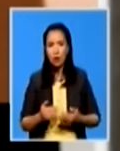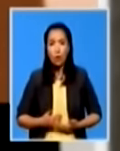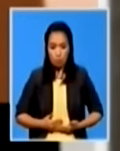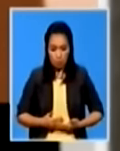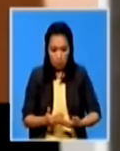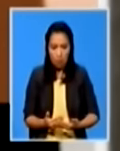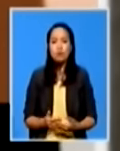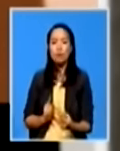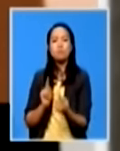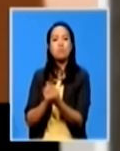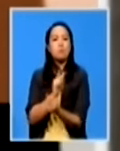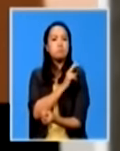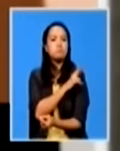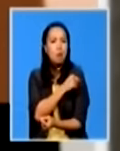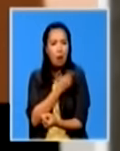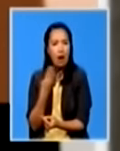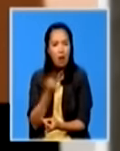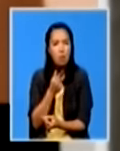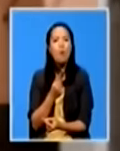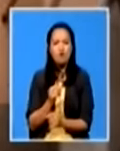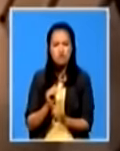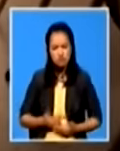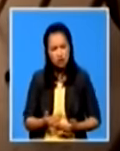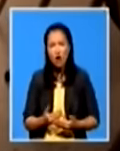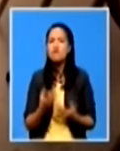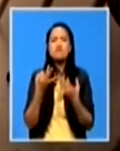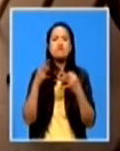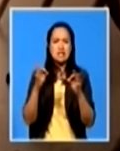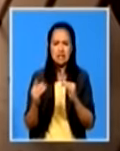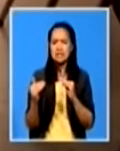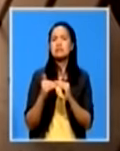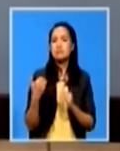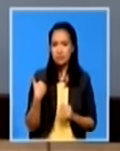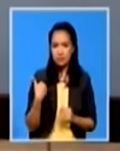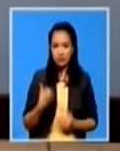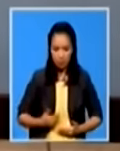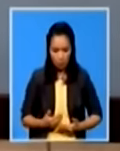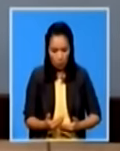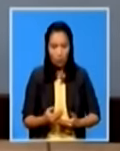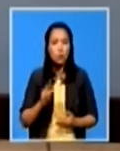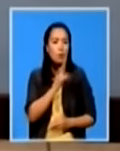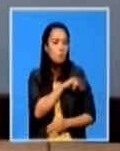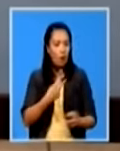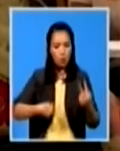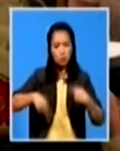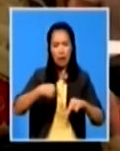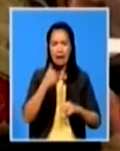ามนโยบายฝากท้องทุกที่ฟรีทุกสิทธิ์ทั้งนี้เพื่อการฝากครรภ์จะได้มีคุณภาพมีการคลอดที่มีคุณภาพมีระบบ